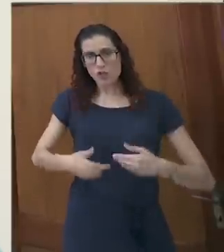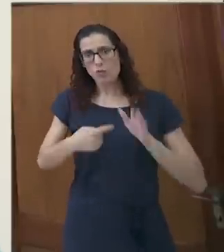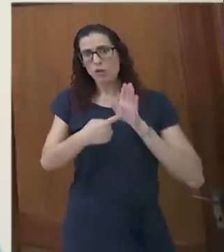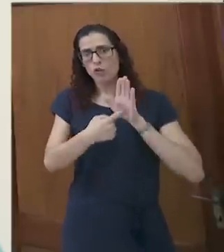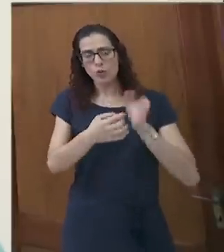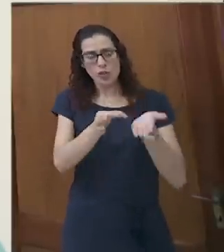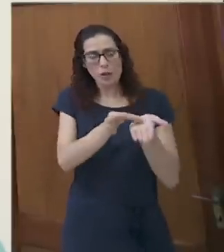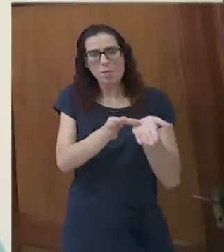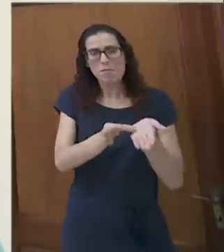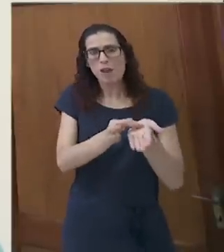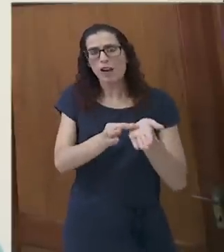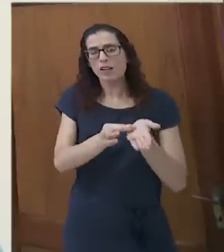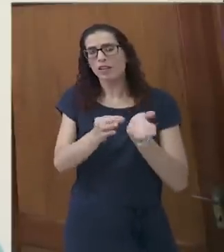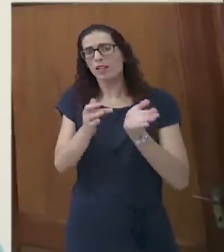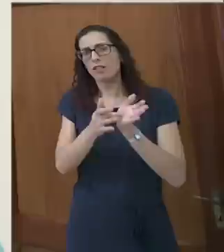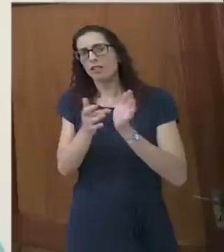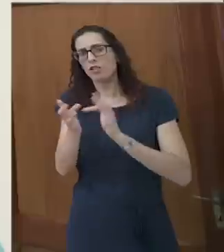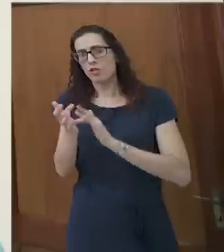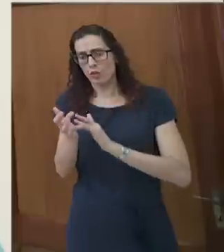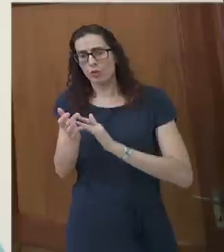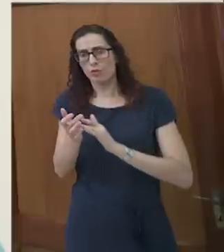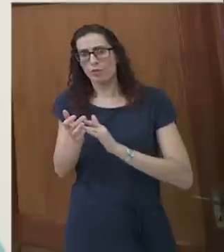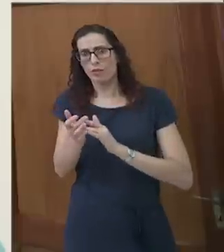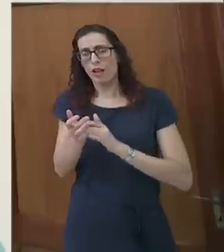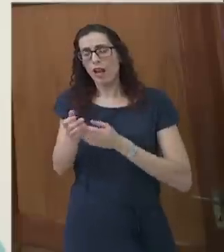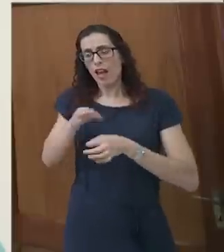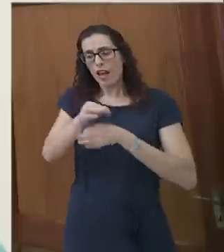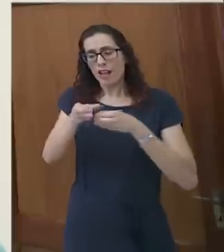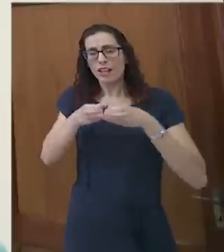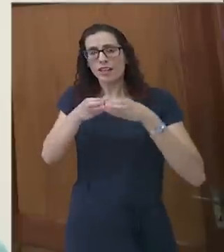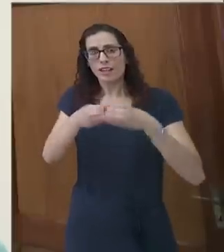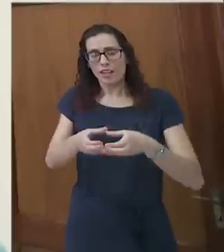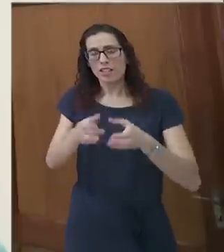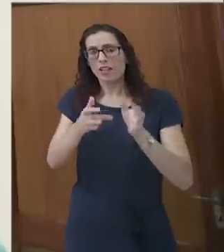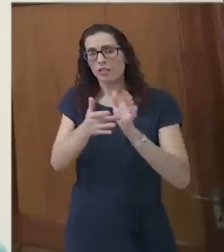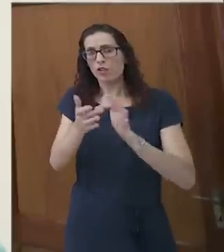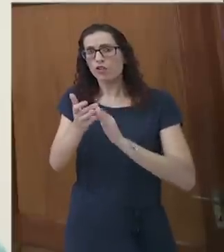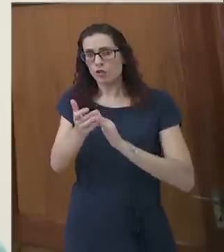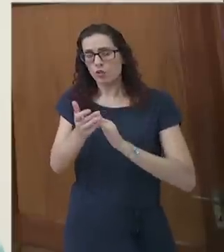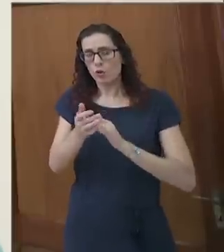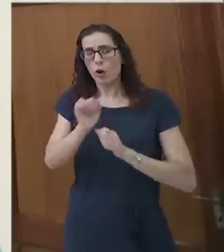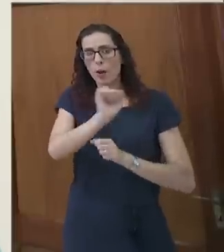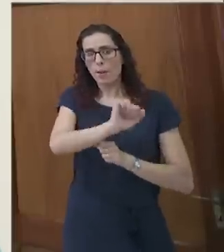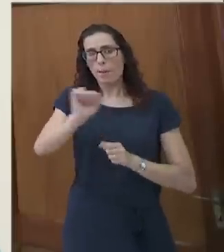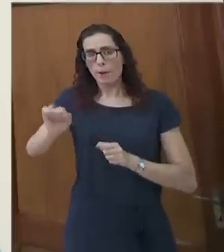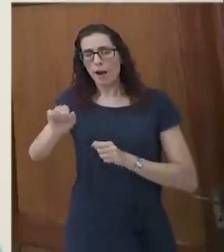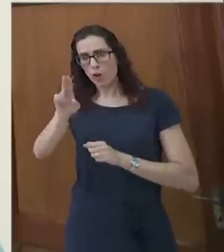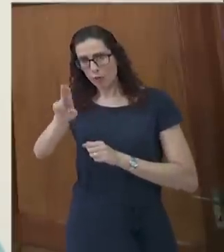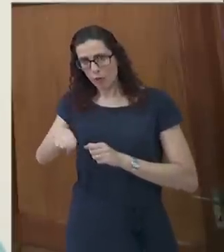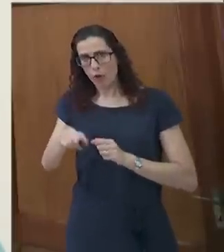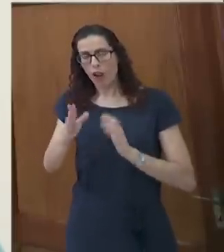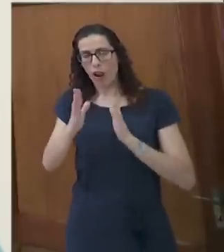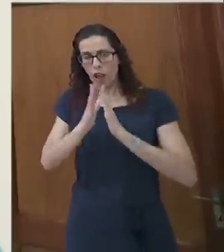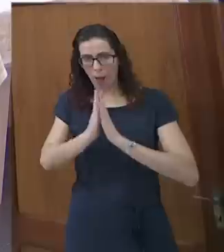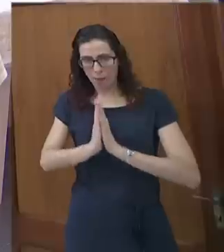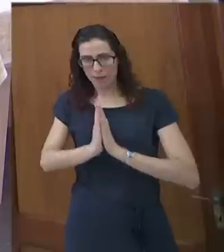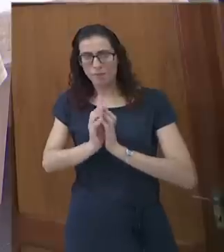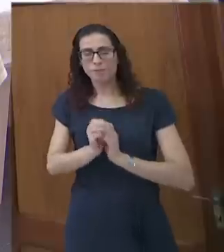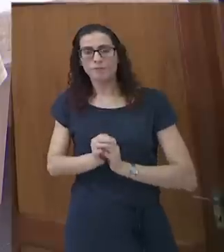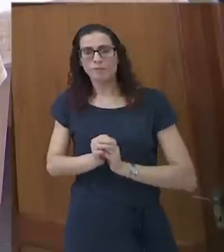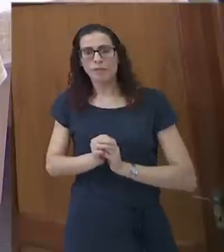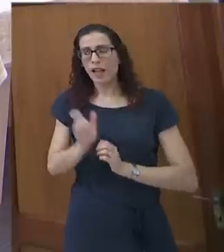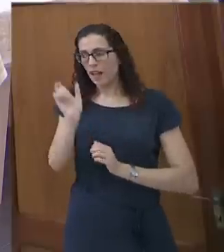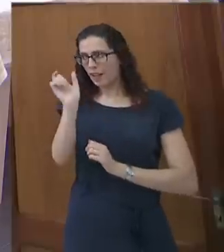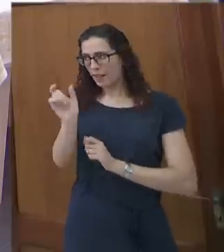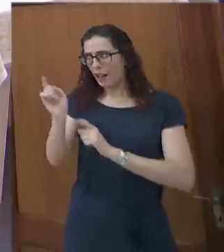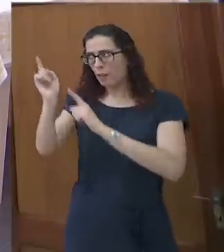Kristu. Il-grazzja ta' Sidna Ġesu Kristu tkun magħkom ħuti. Amen. Il-kelma